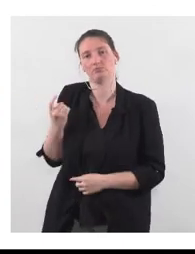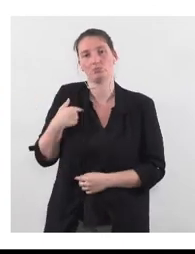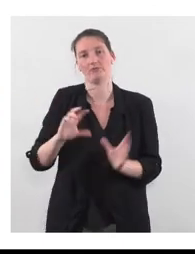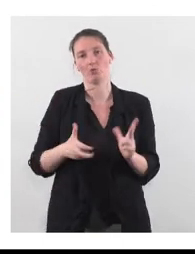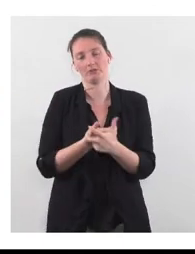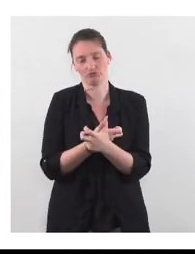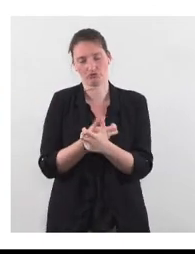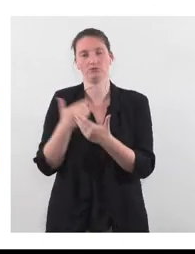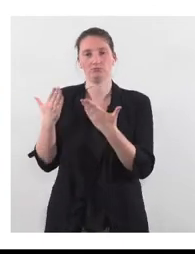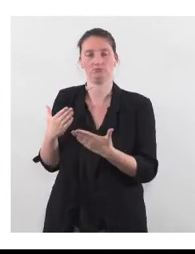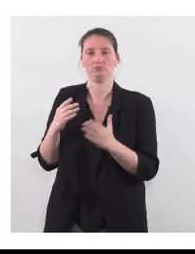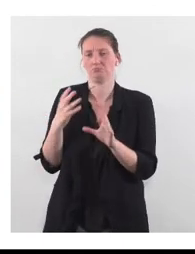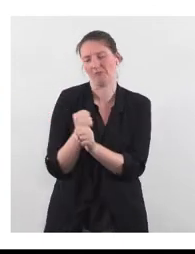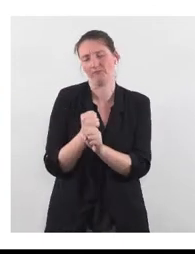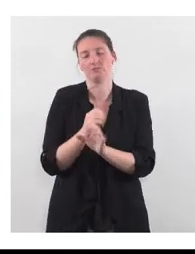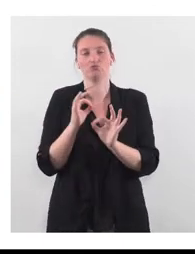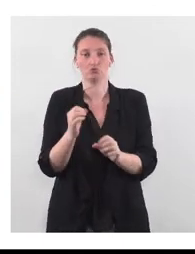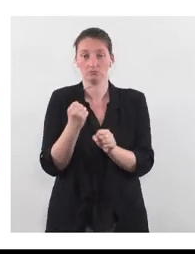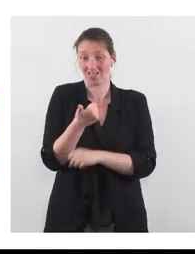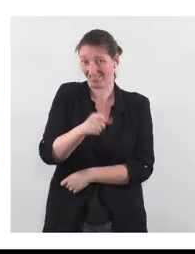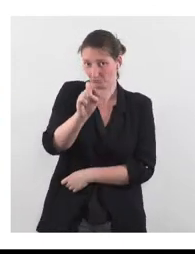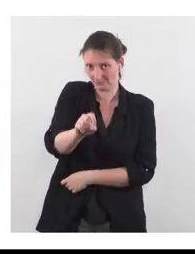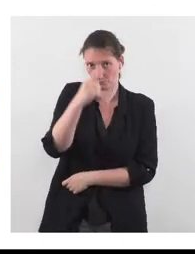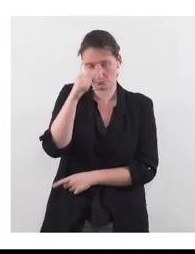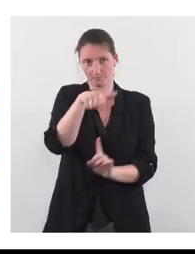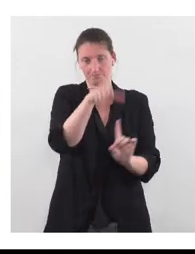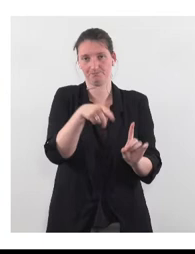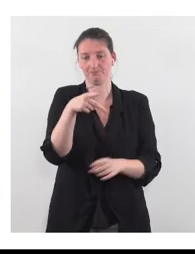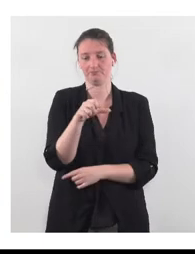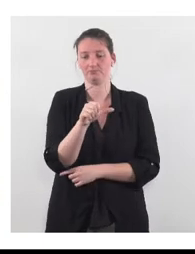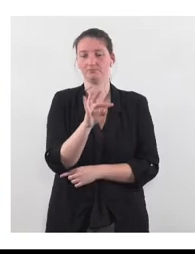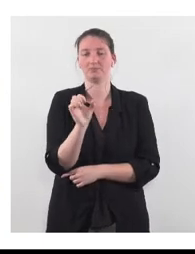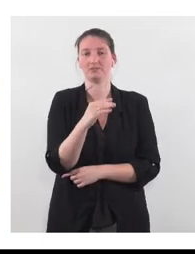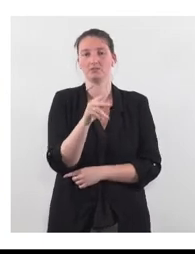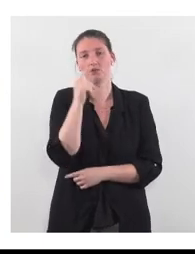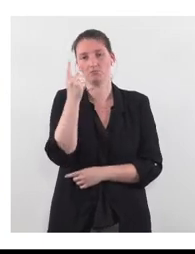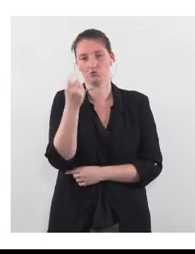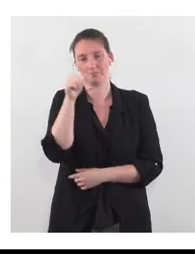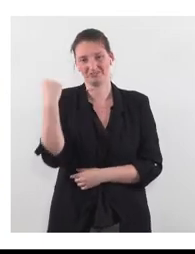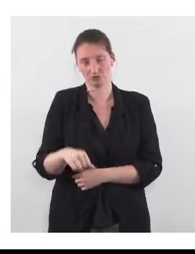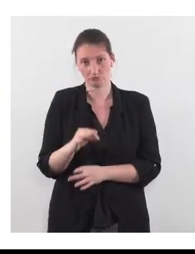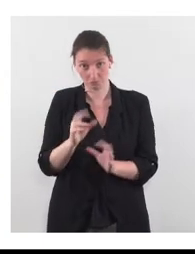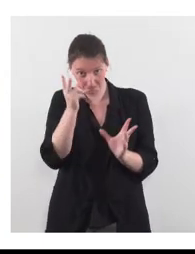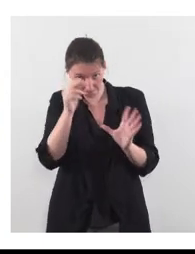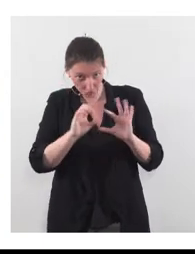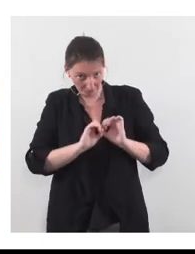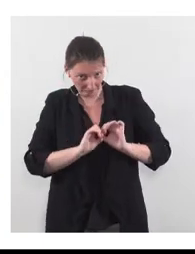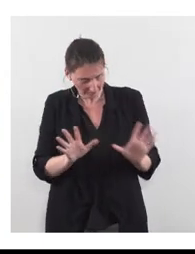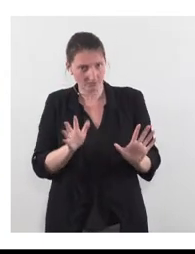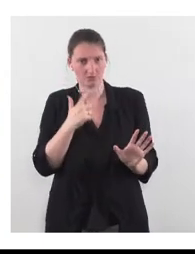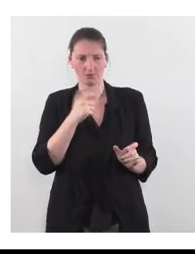Je suis Sandra. Très rapidement, une question pour Patrick. Est-ce que j'ai bien compris? Les personnes doivent